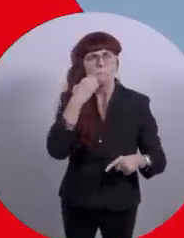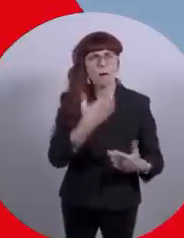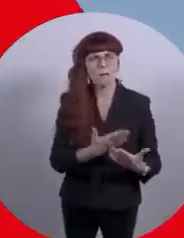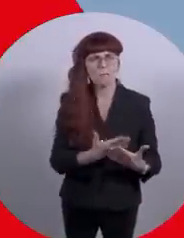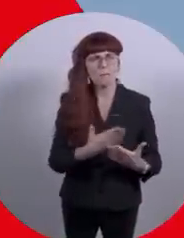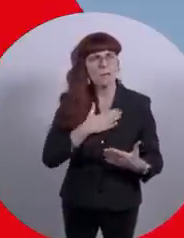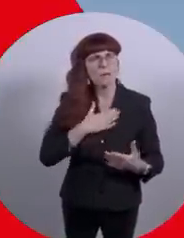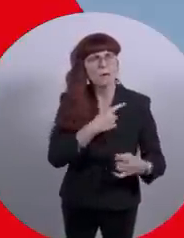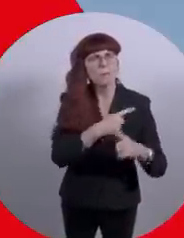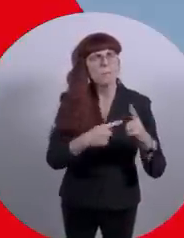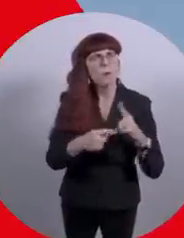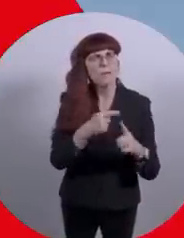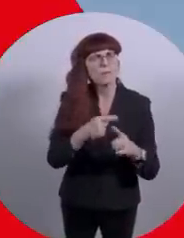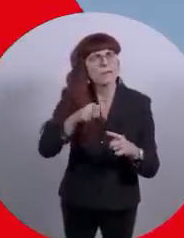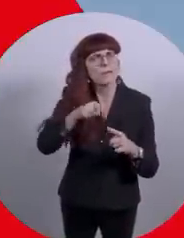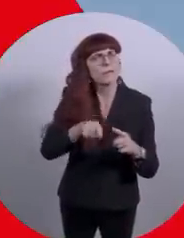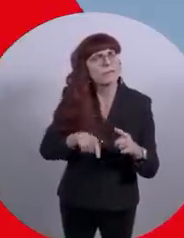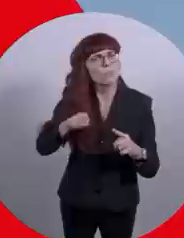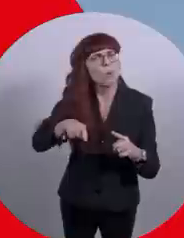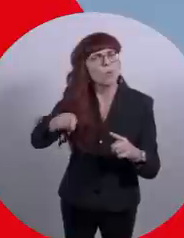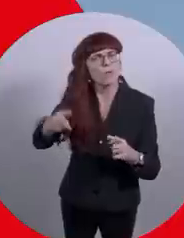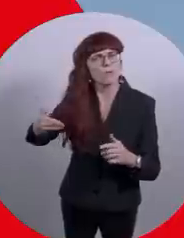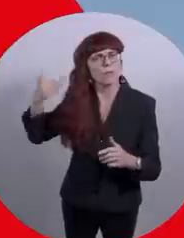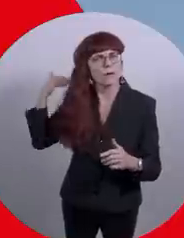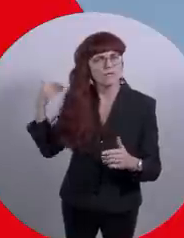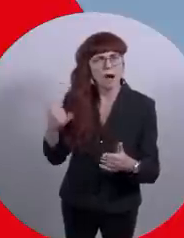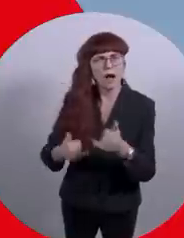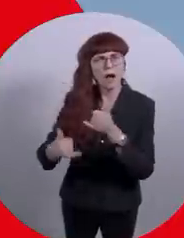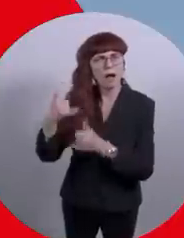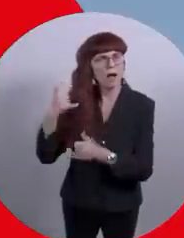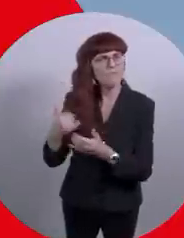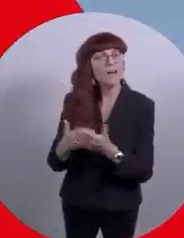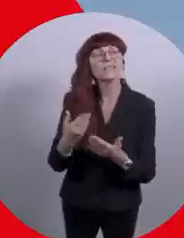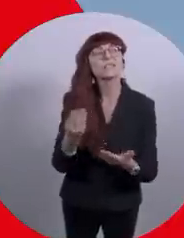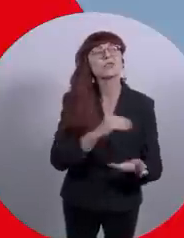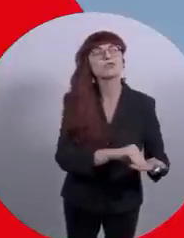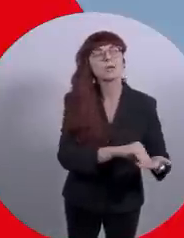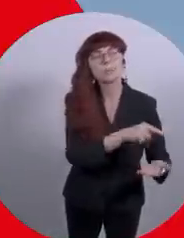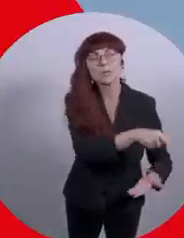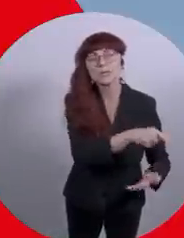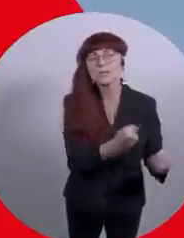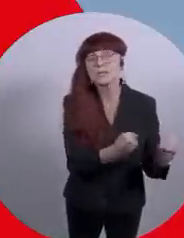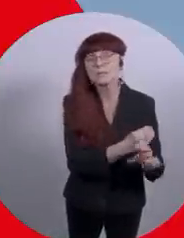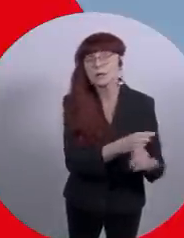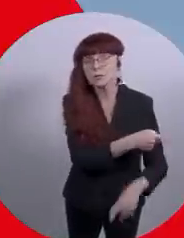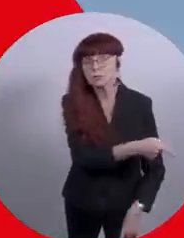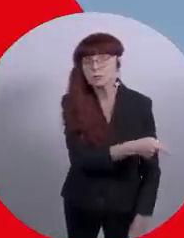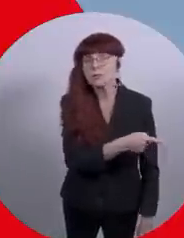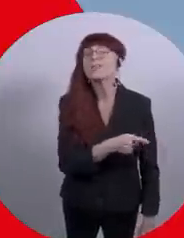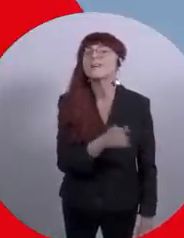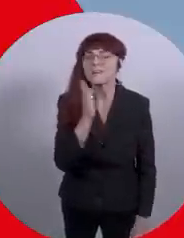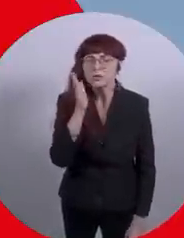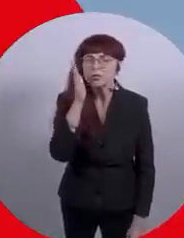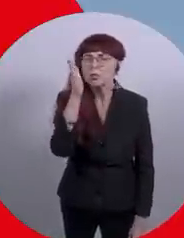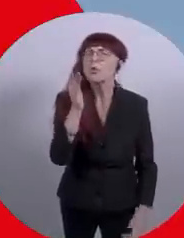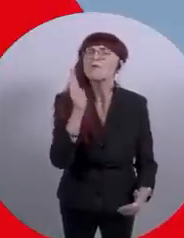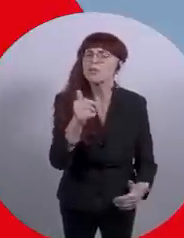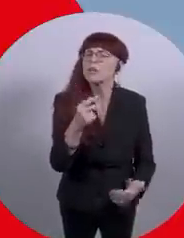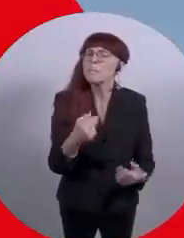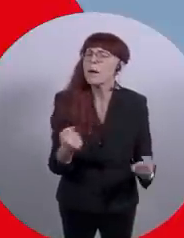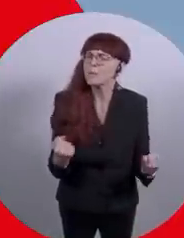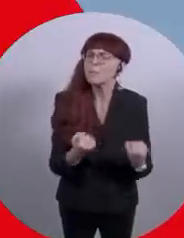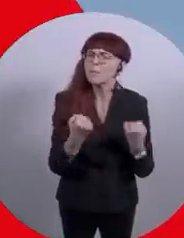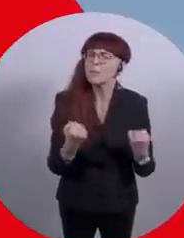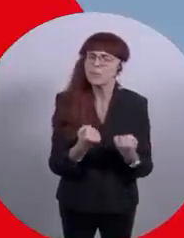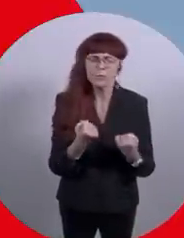Politik der letzten Monate und der letzten Jahre geschrieben hat wir werden uns jetzt in Zukunft einmal diese Mühe machen und